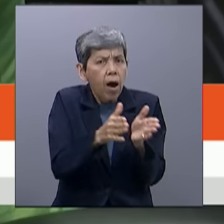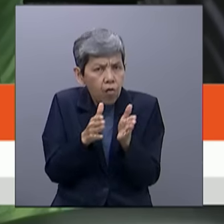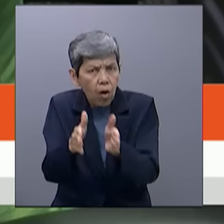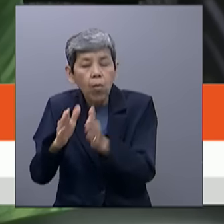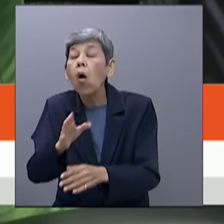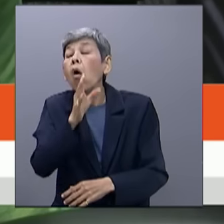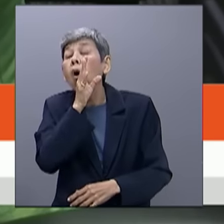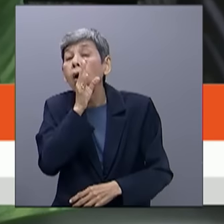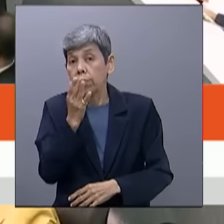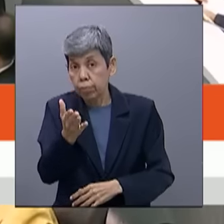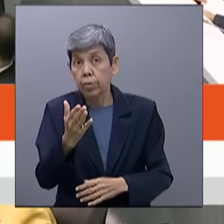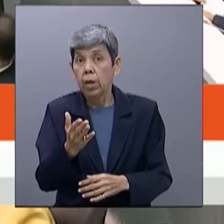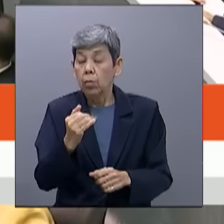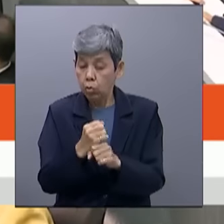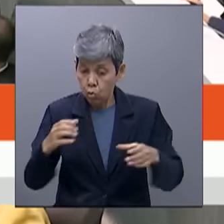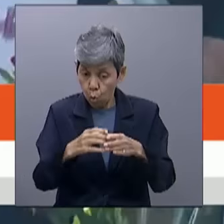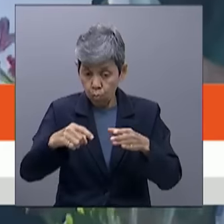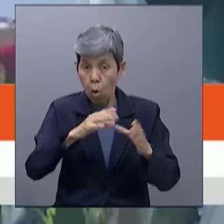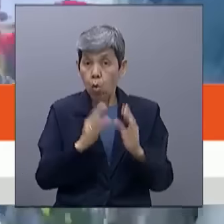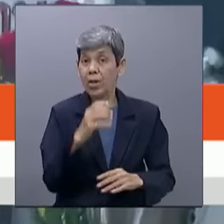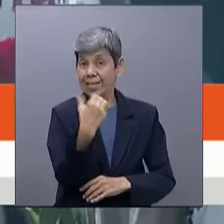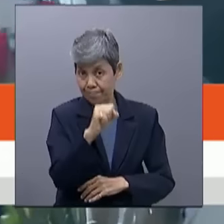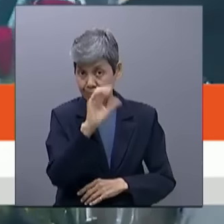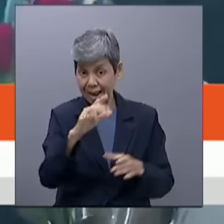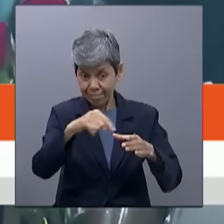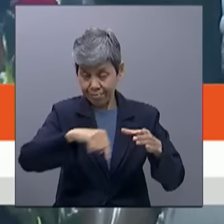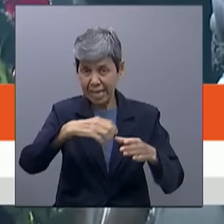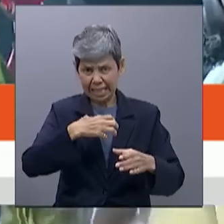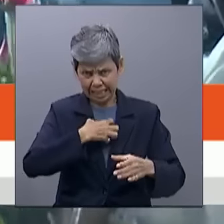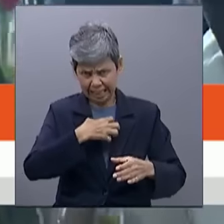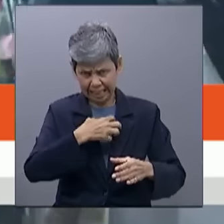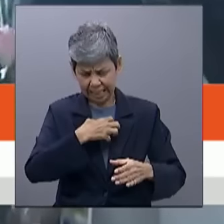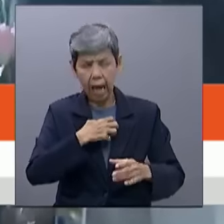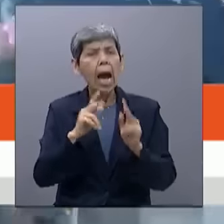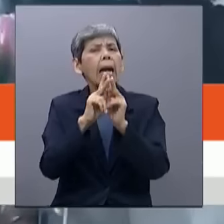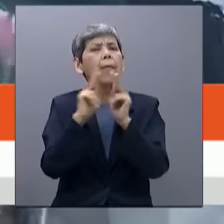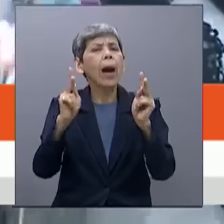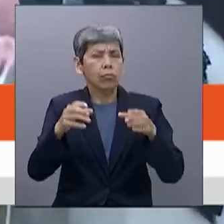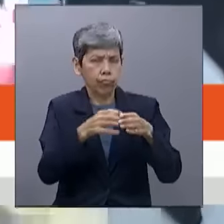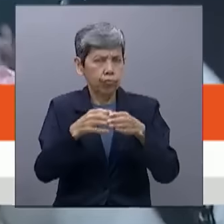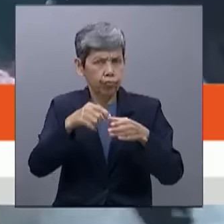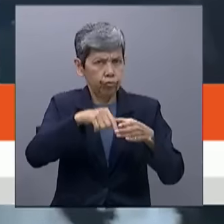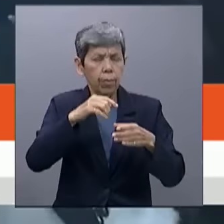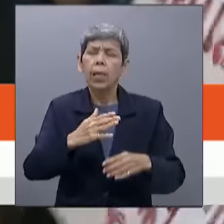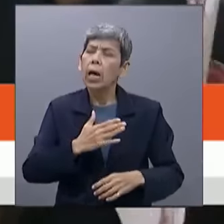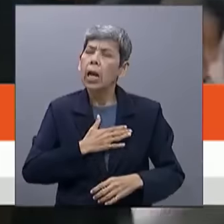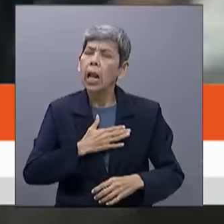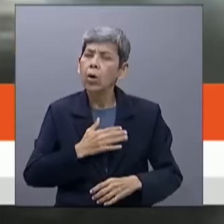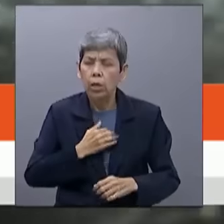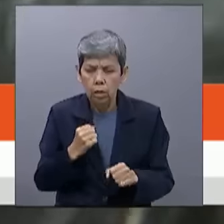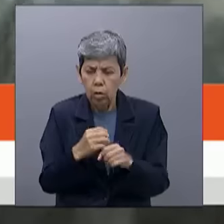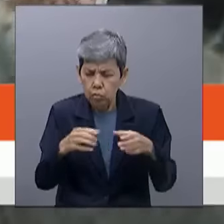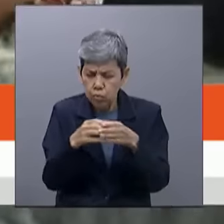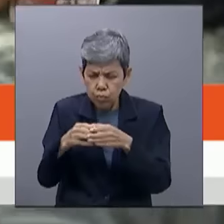มติว่าคุณรวมคนได้15คนแล้วต้องการกรรมาธิการชุดนี้คุณก็จะต้องรวมเสียง